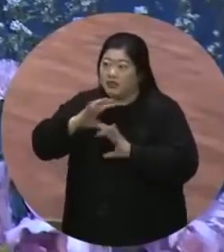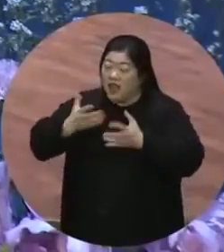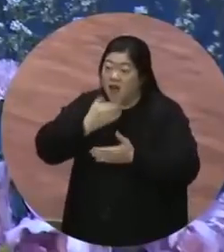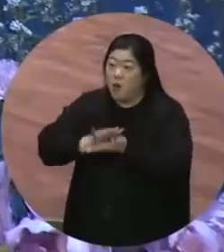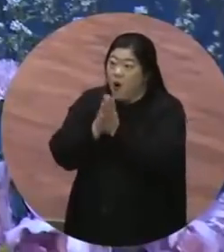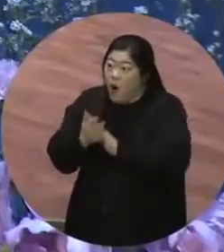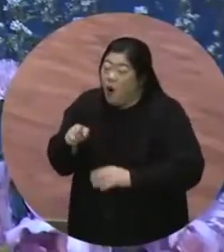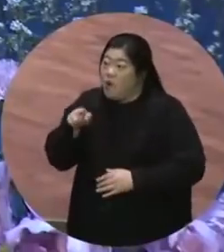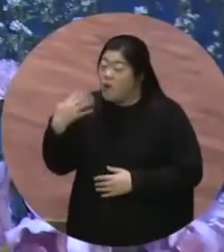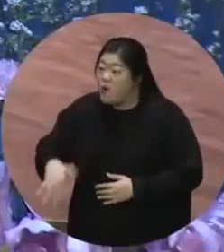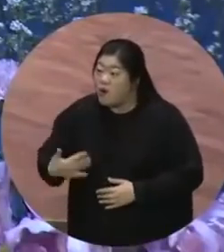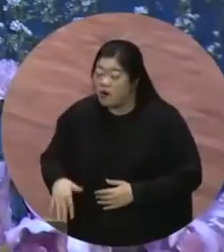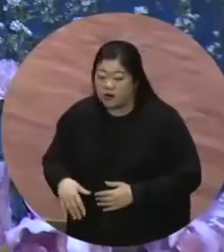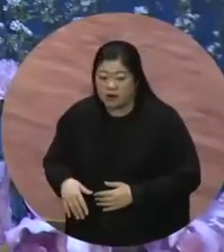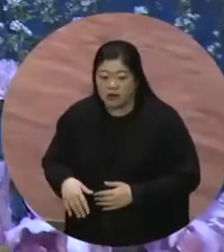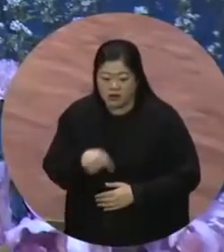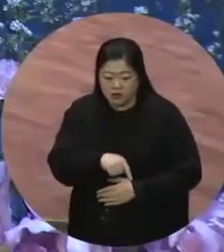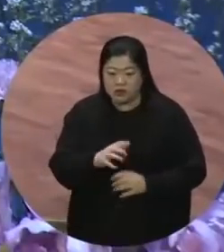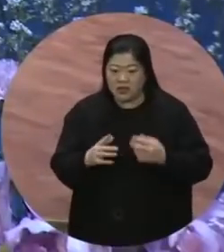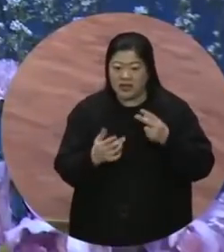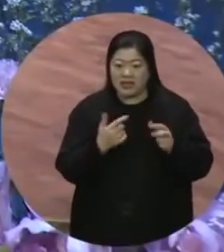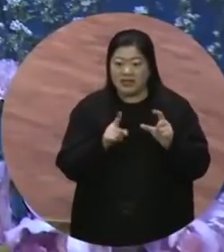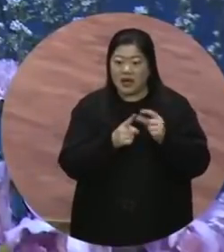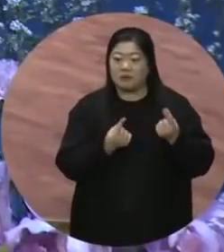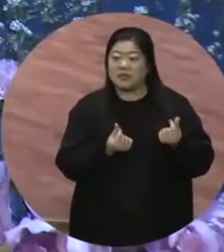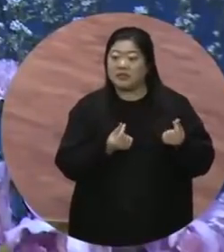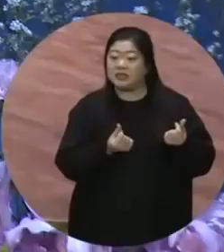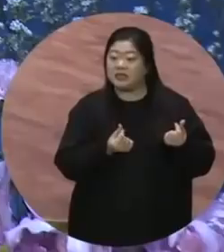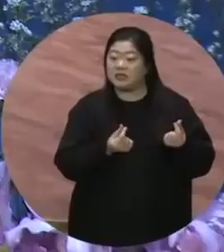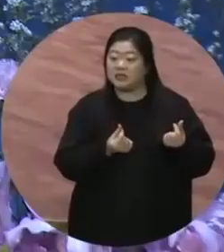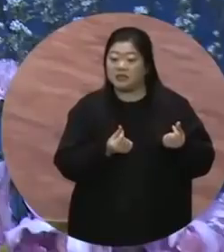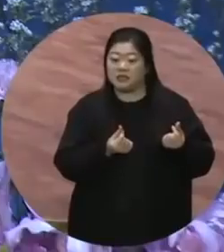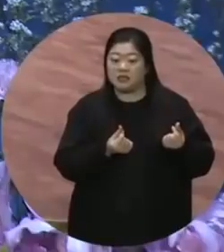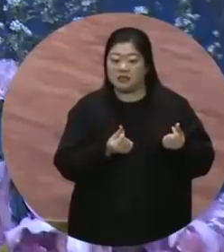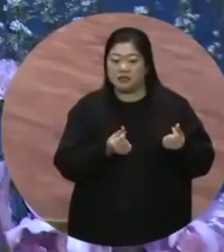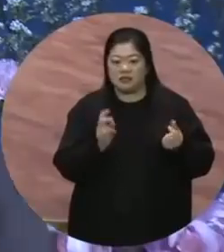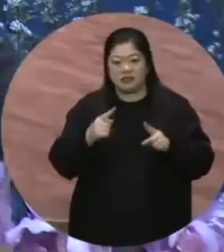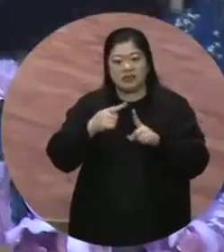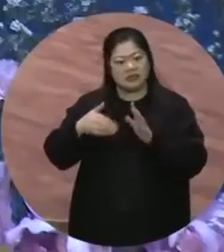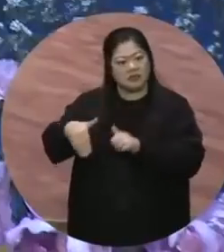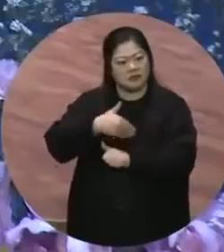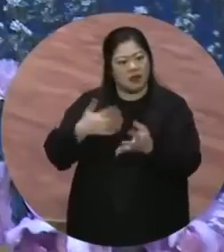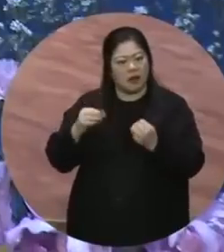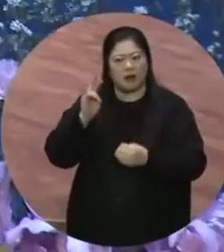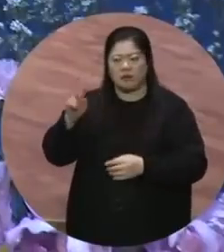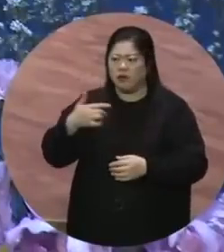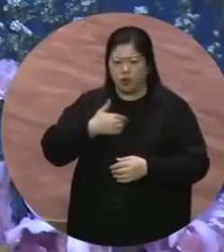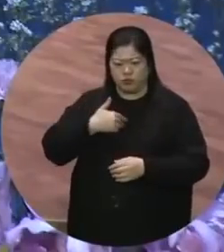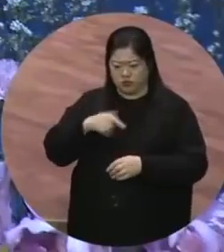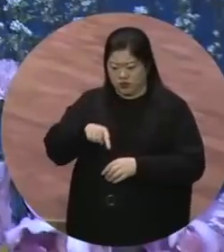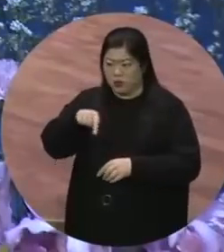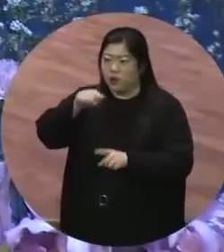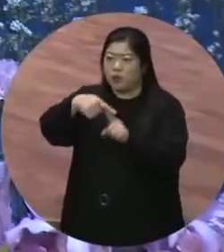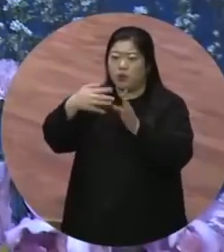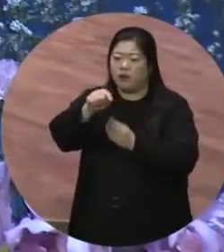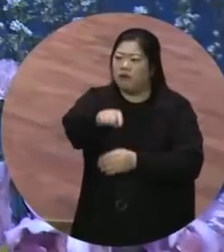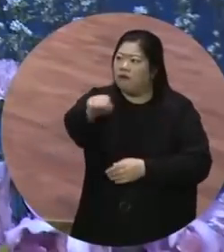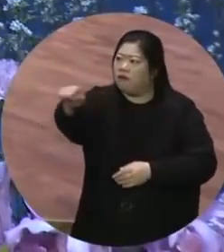회비회. 우리가 쓰는 용어를 똑같이 씁니다. 여러분 주변에 많을 거예요. 또 이 주위에도 많더라고요. 좀 많이